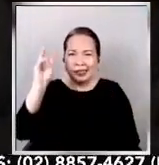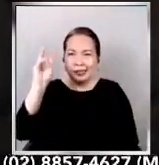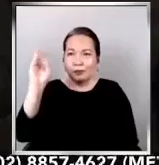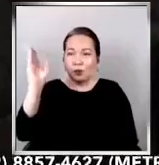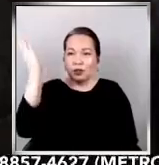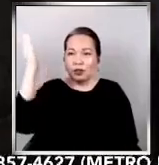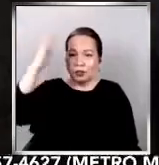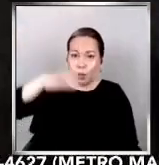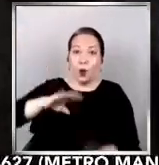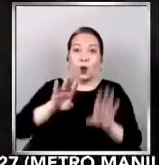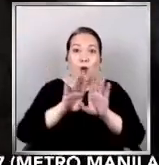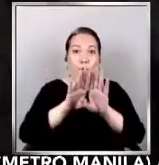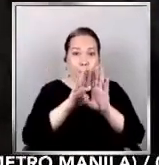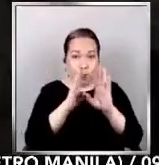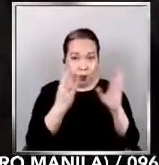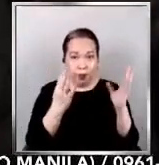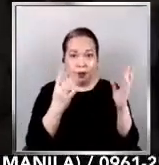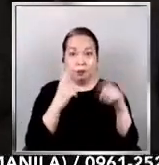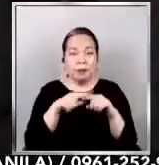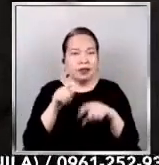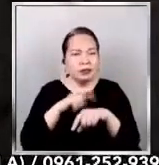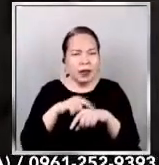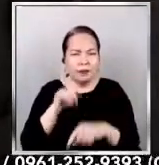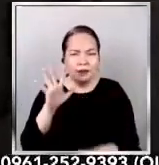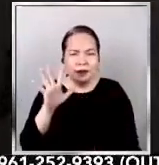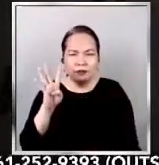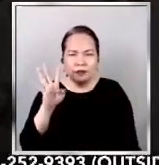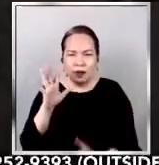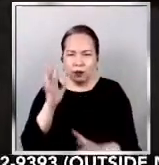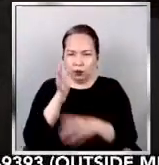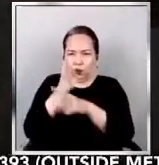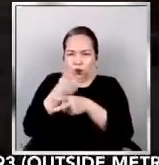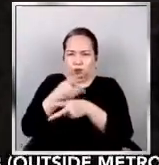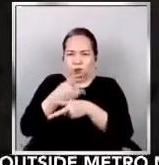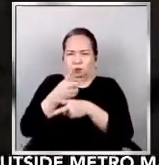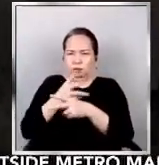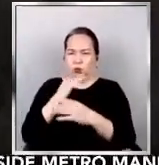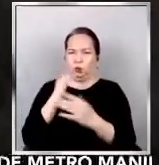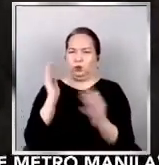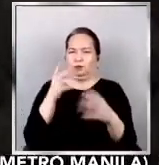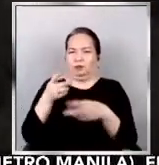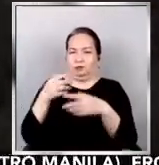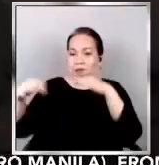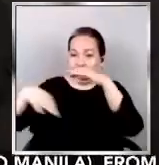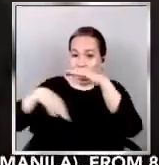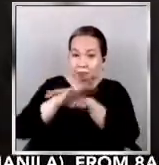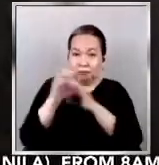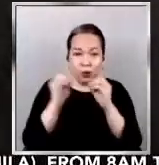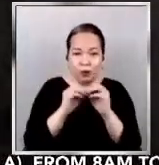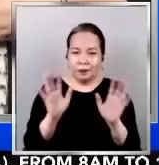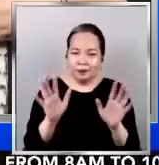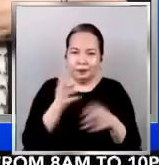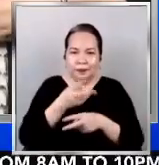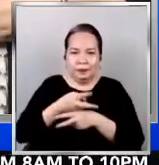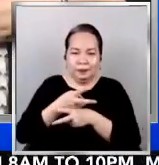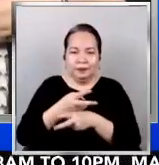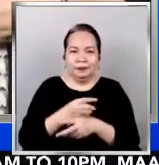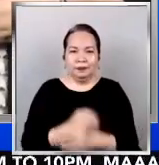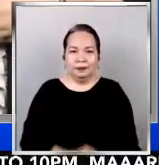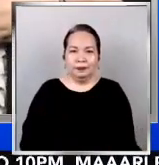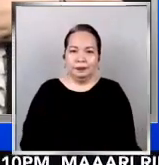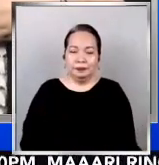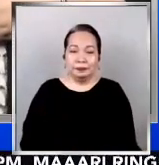hapon, kokontrolin na ang pagpapapasok sa loob. At yan ang latest mula dito sa Manila. Balik sa iyo, Ivan. Maraming